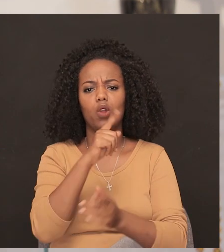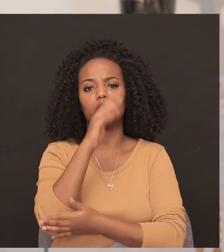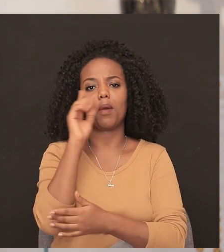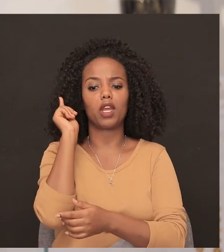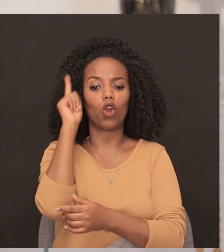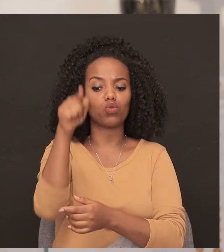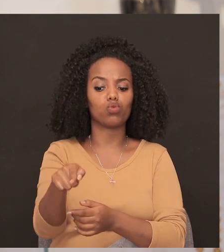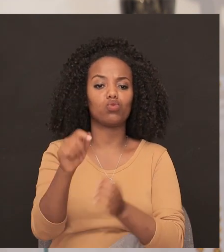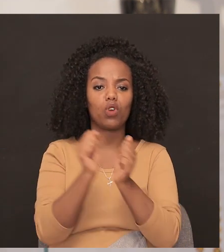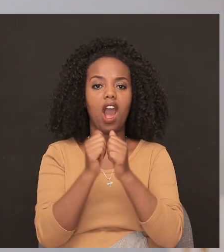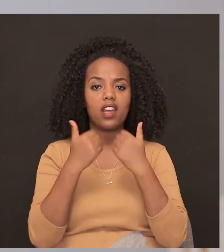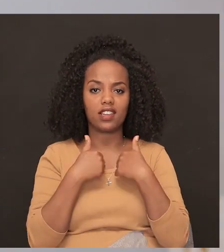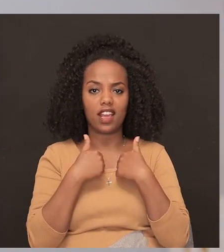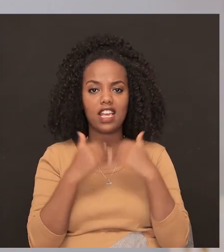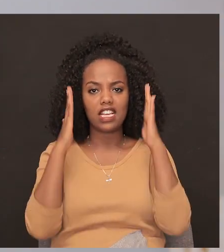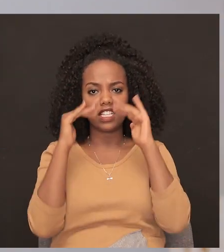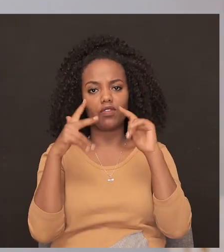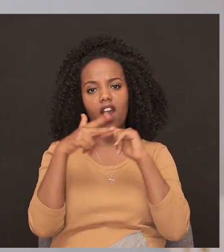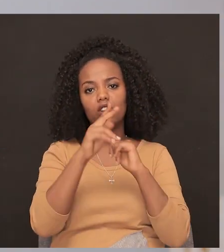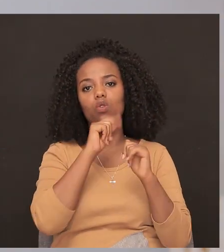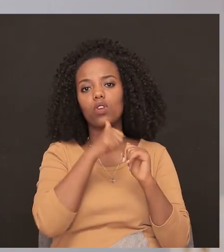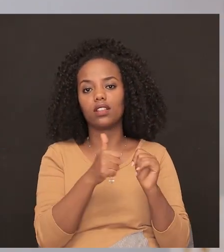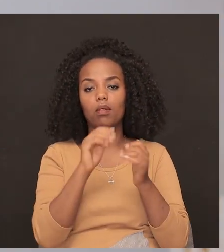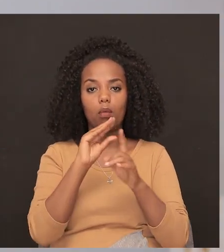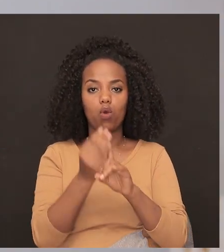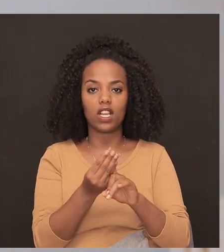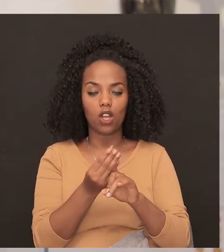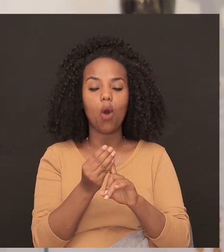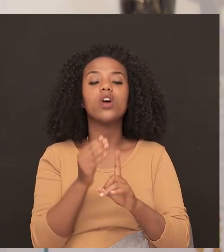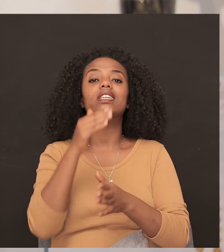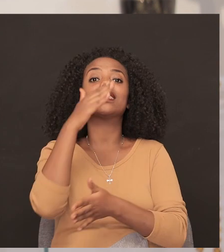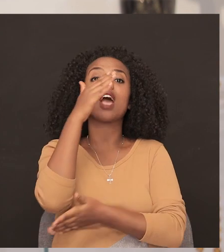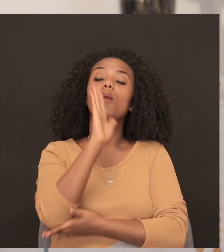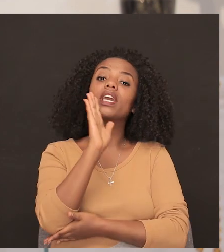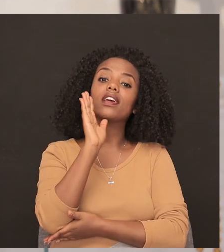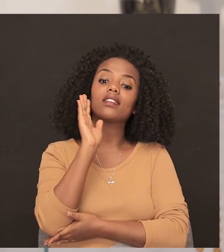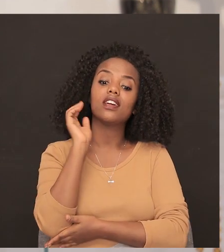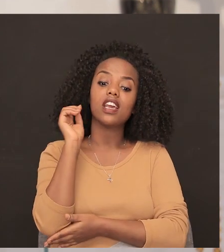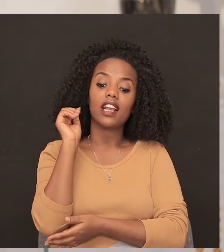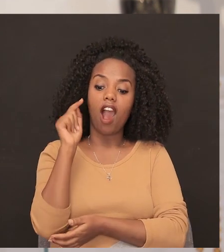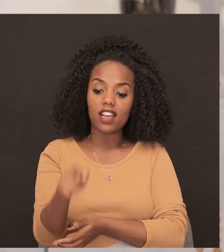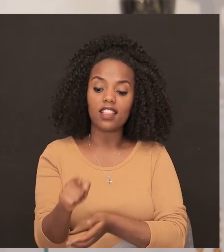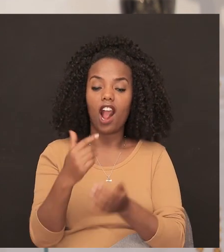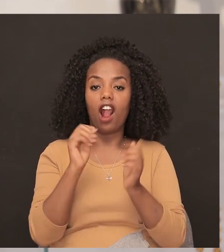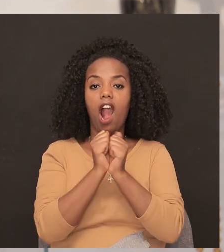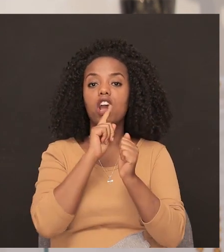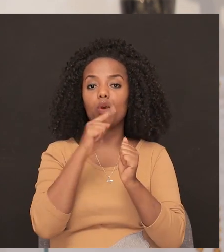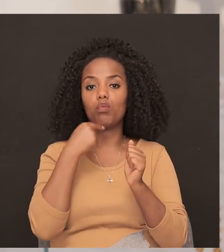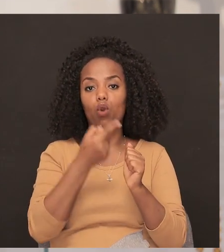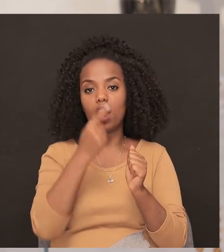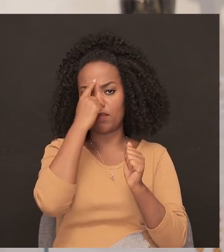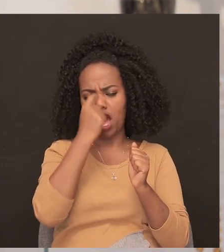እርግጠኛ ነው እግዚአብሔር ከርሱ ጋር እንዳለ። ተስፋ አልቆረጠም በሁኔታው። እግዚአብሔር ከአንተ ጋር ነኝ ብሎኛል